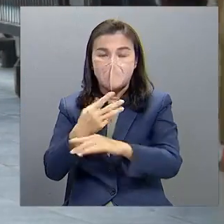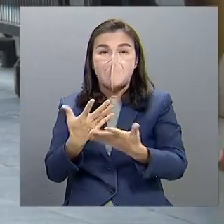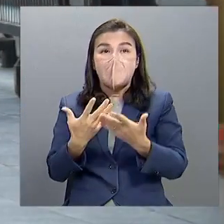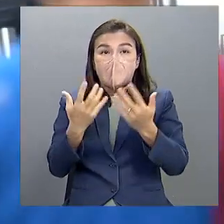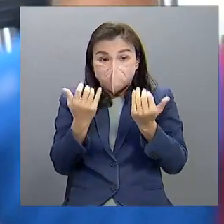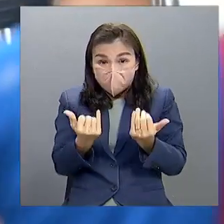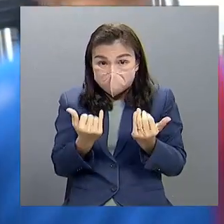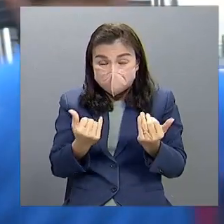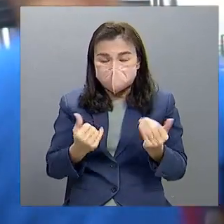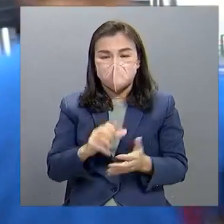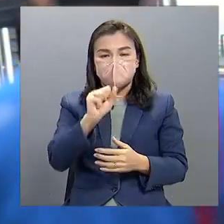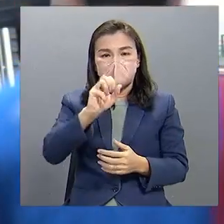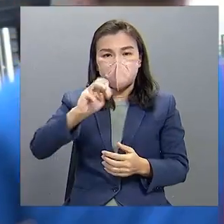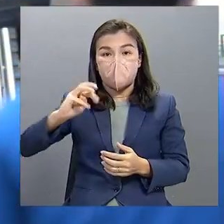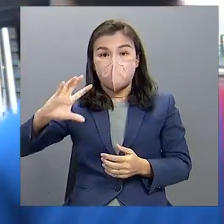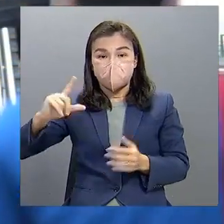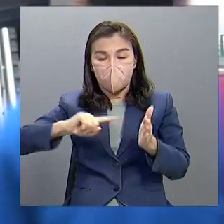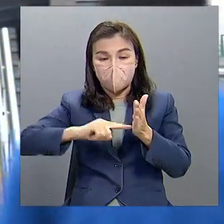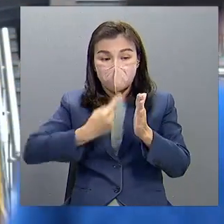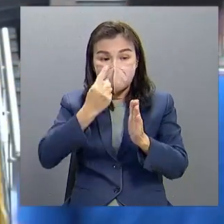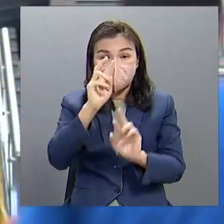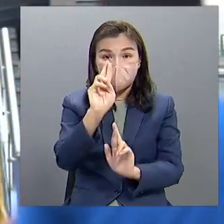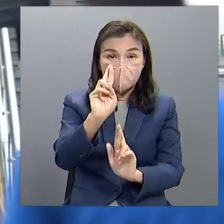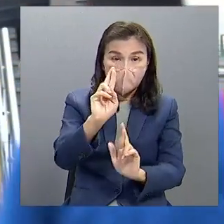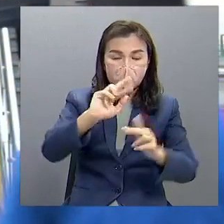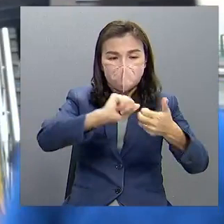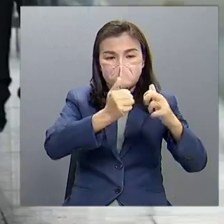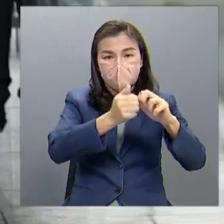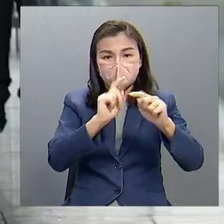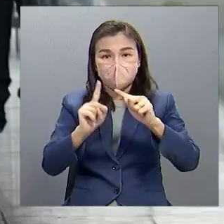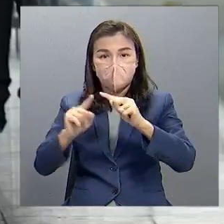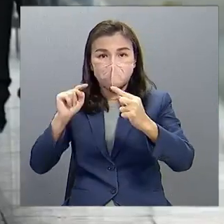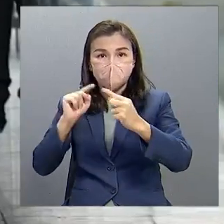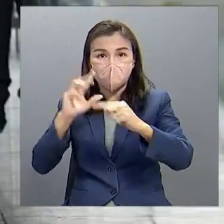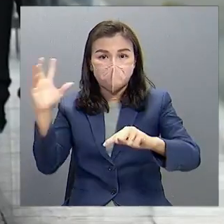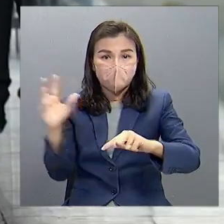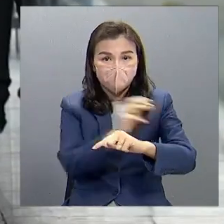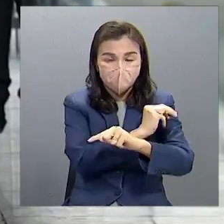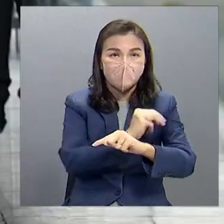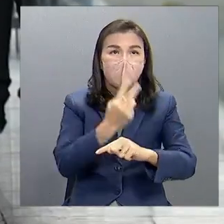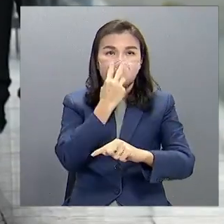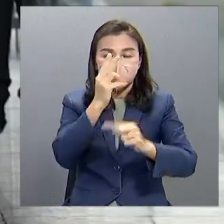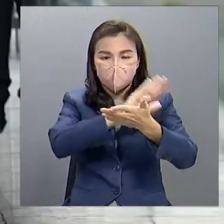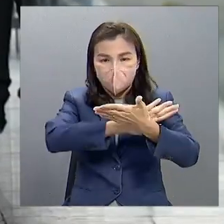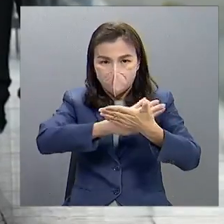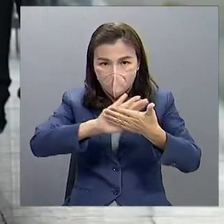ช.ก็ต้องทำหน้าที่เฝ้าระวังทุกสถานการณ์ของบ้านเมืองและการเมืองให้สงบเรียบร้อยมั่นคงปลอดภัยมากที่สุ